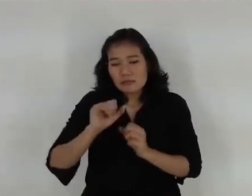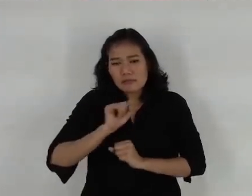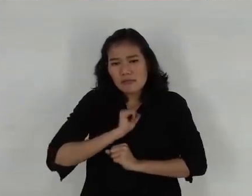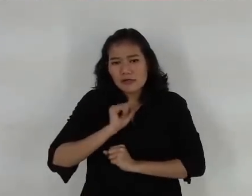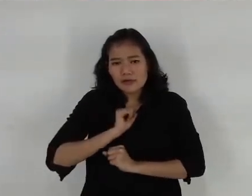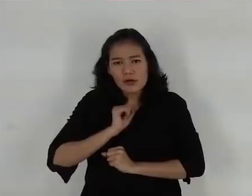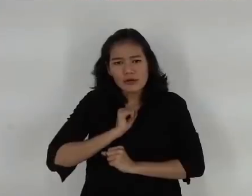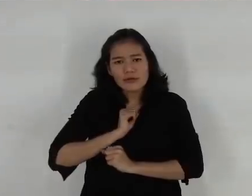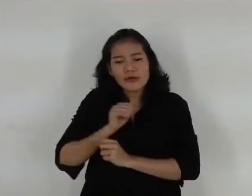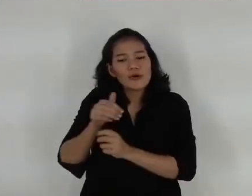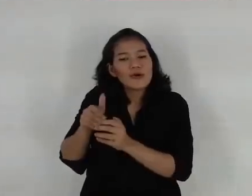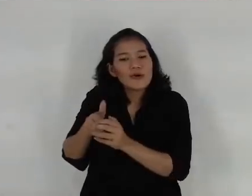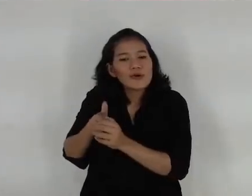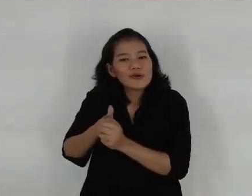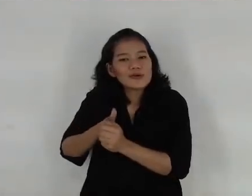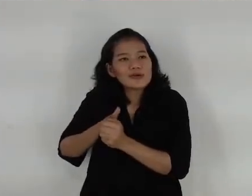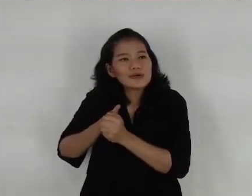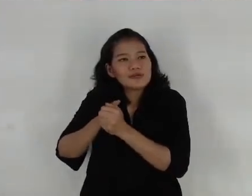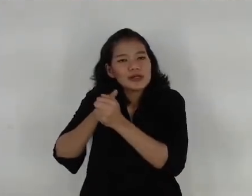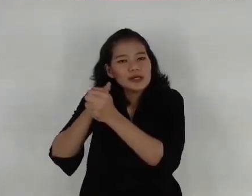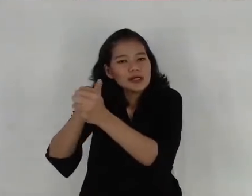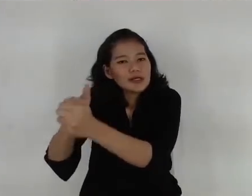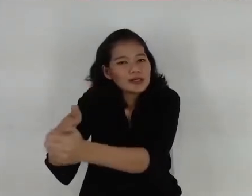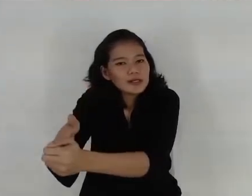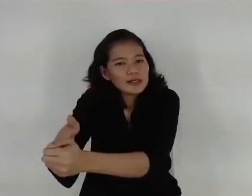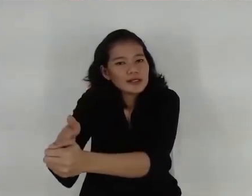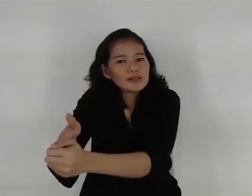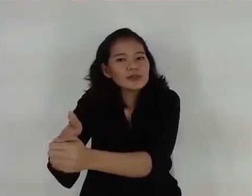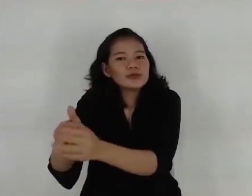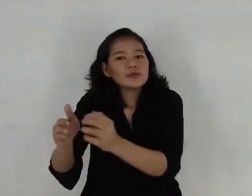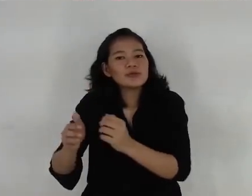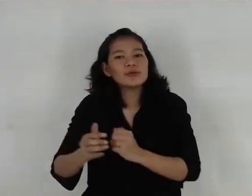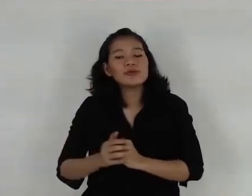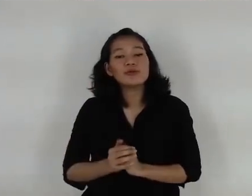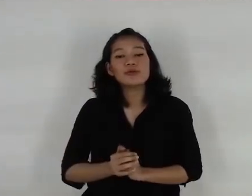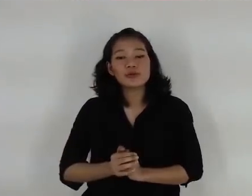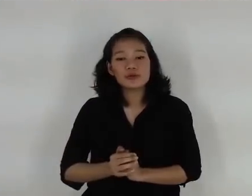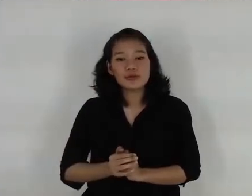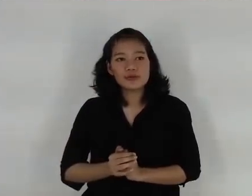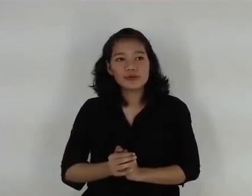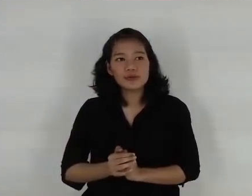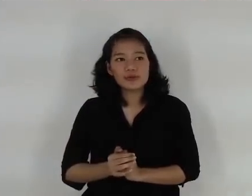kau perlukan mimpimu